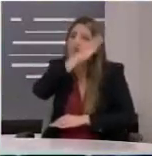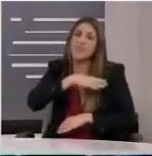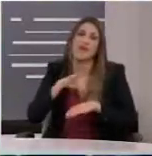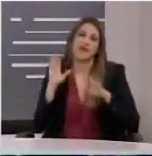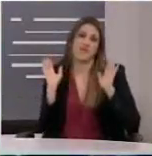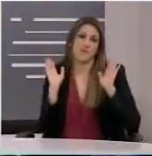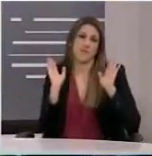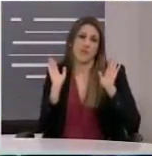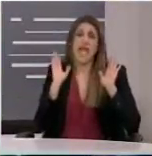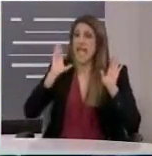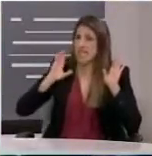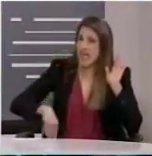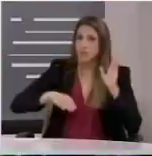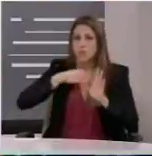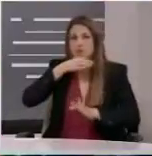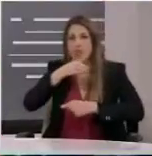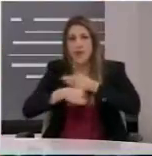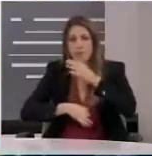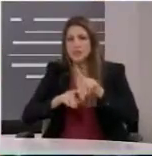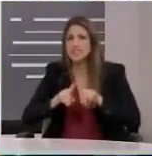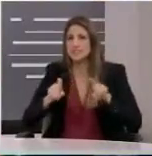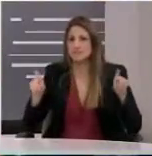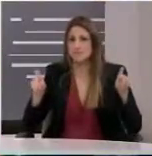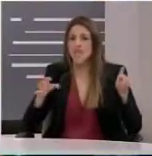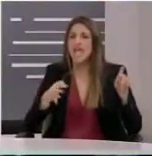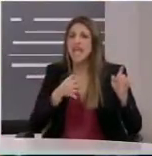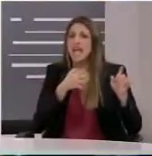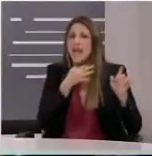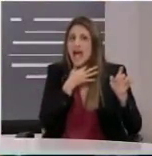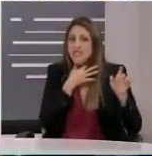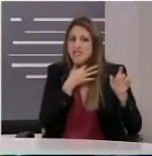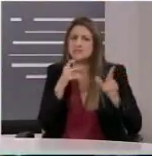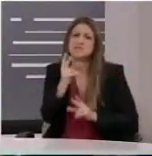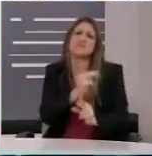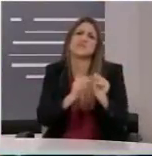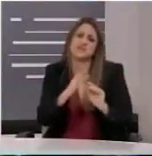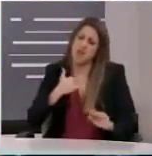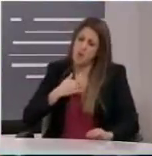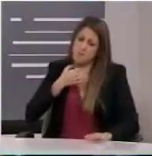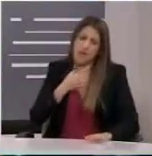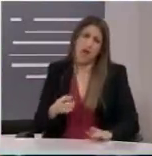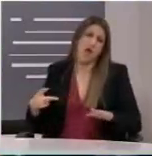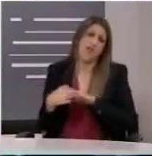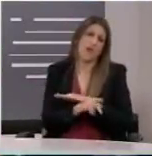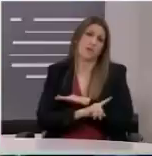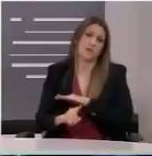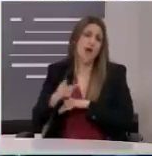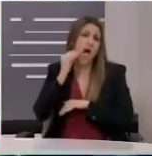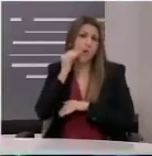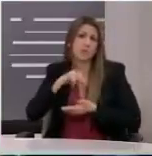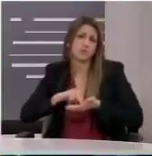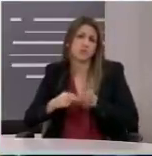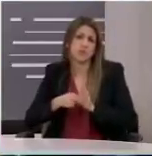Και κλείνω λέγοντάς σας το εξής. Χρειάζεται... Μη μιλάτε, μιλάω εγώ τώρα. Μη με διακόπτετε, σας άκουσα με